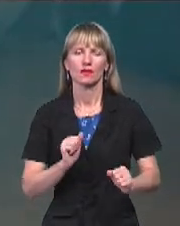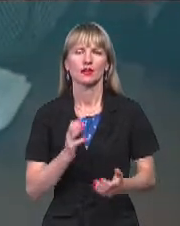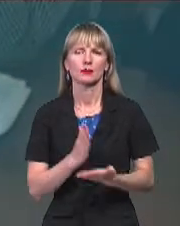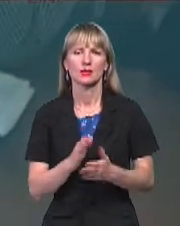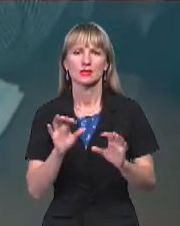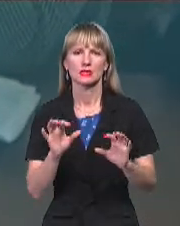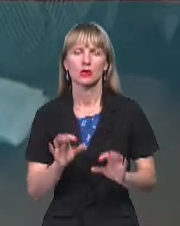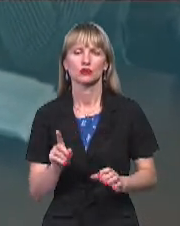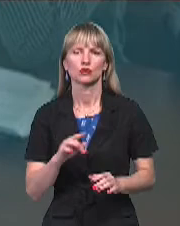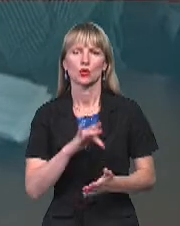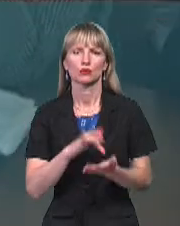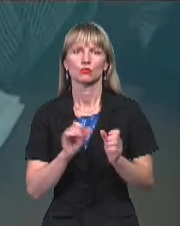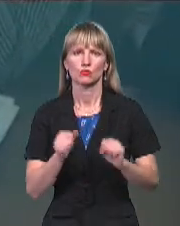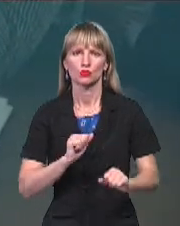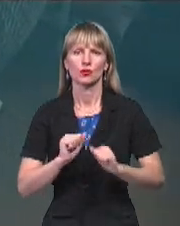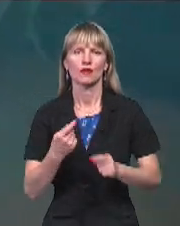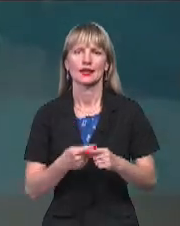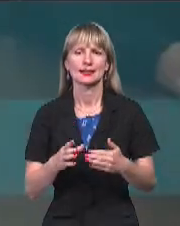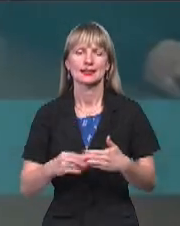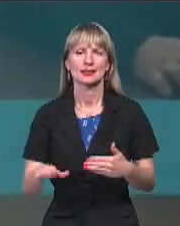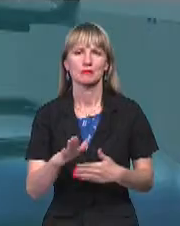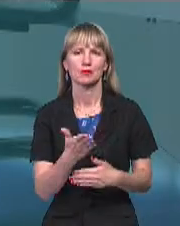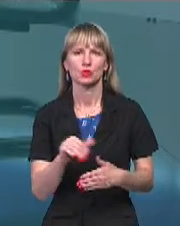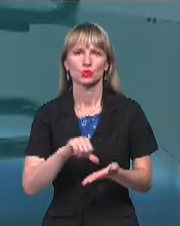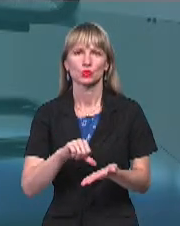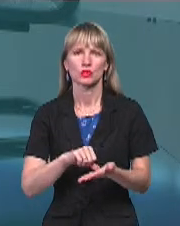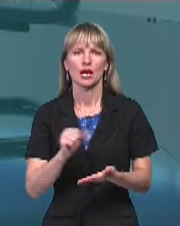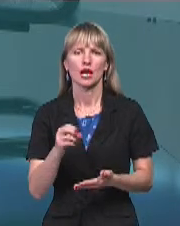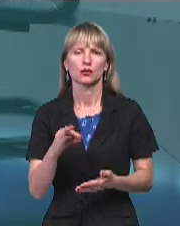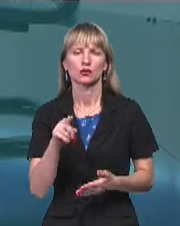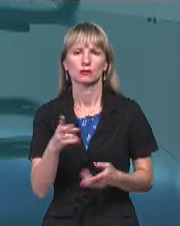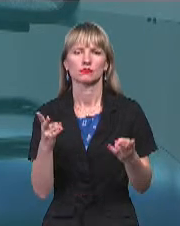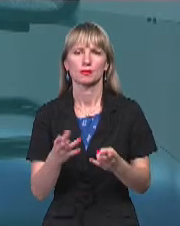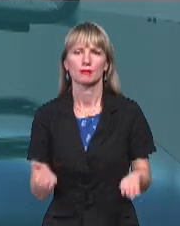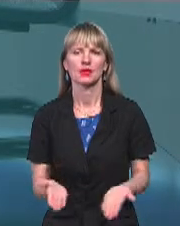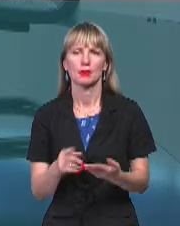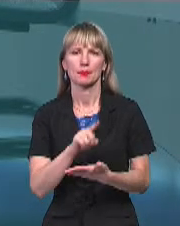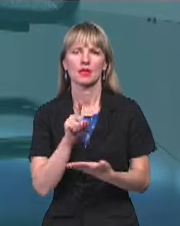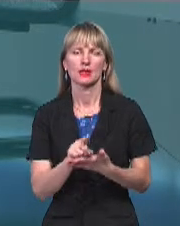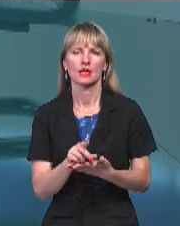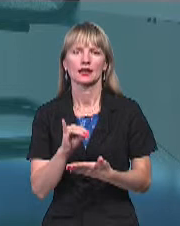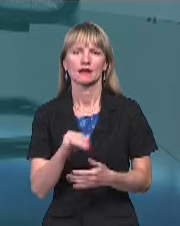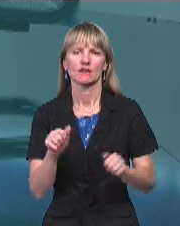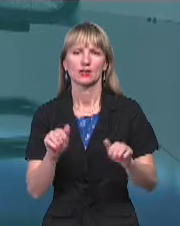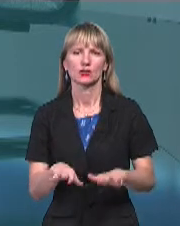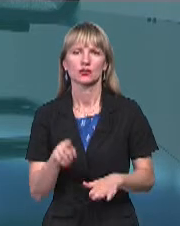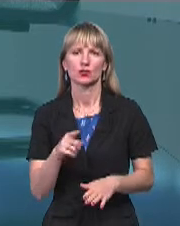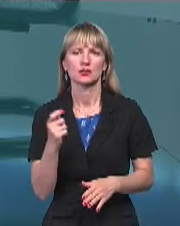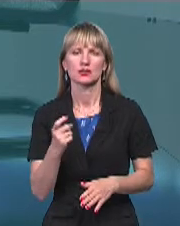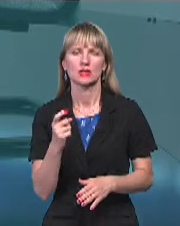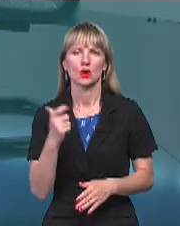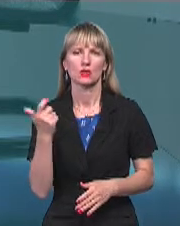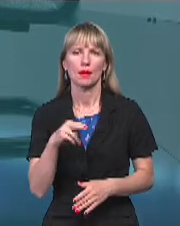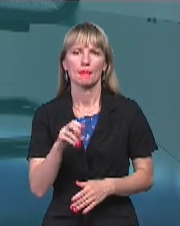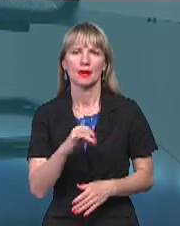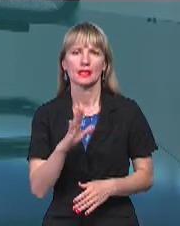в принципі хоче розпоряджатися цими землями між учасниками АТО, їм треба підіймати питання та вирішувати його з власниками